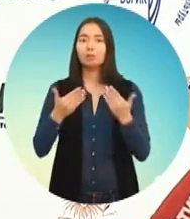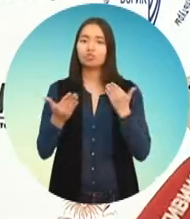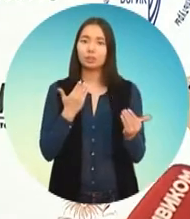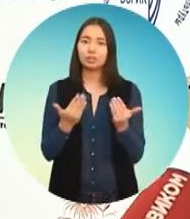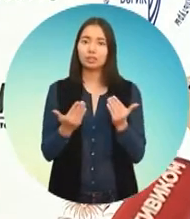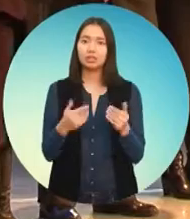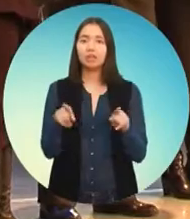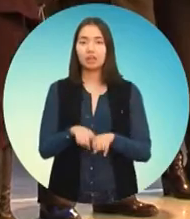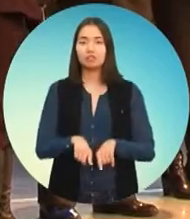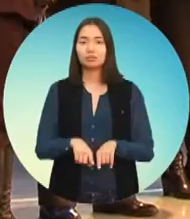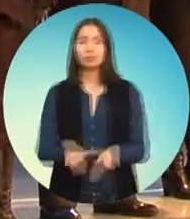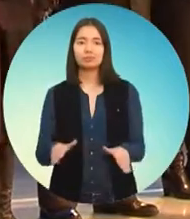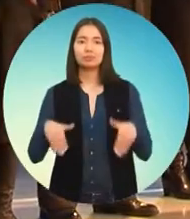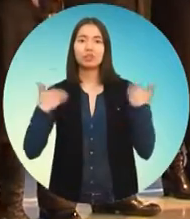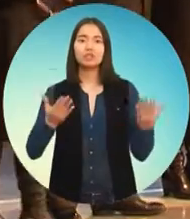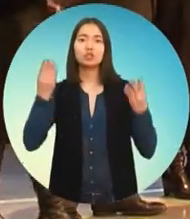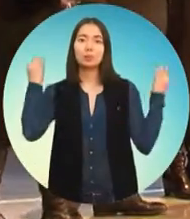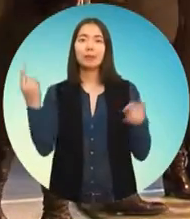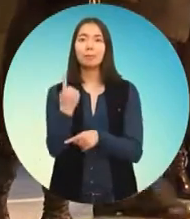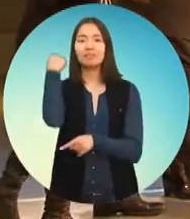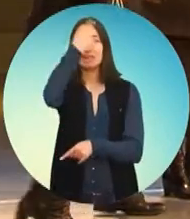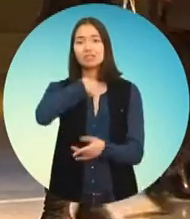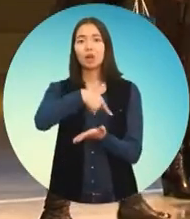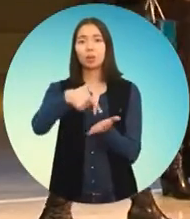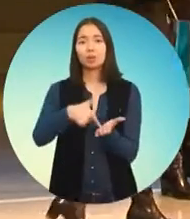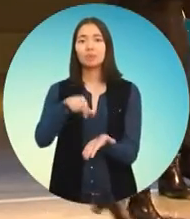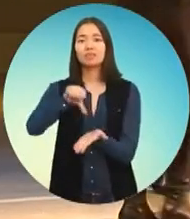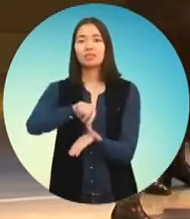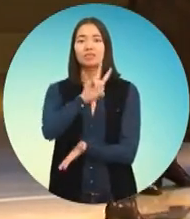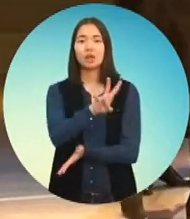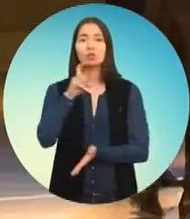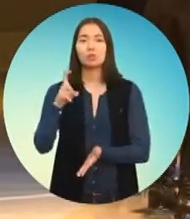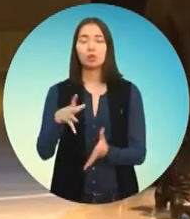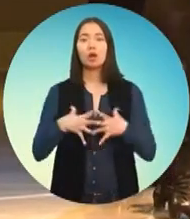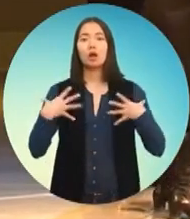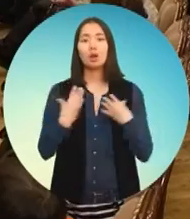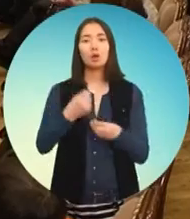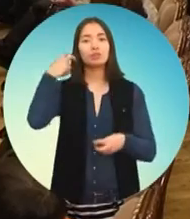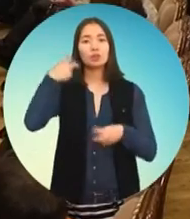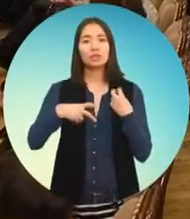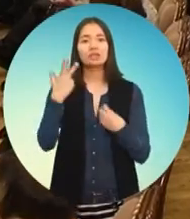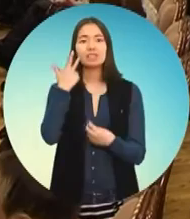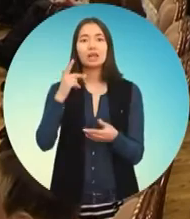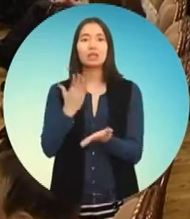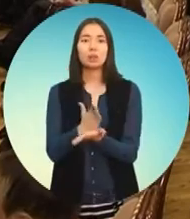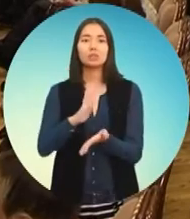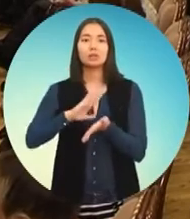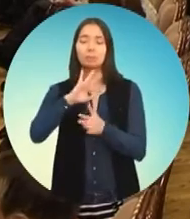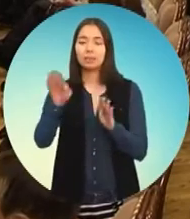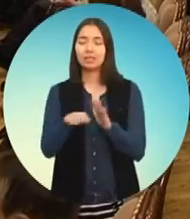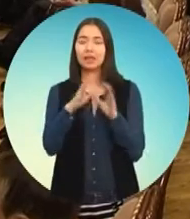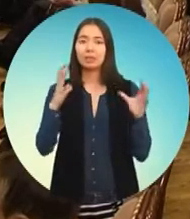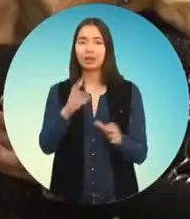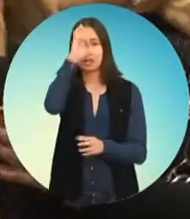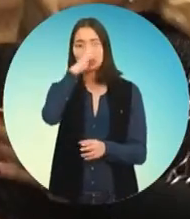общаются также. Поздравили с юбилеем первые лица города, представители народного хурала. Общество глухих всегда находится под